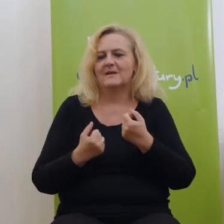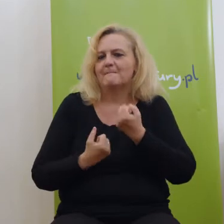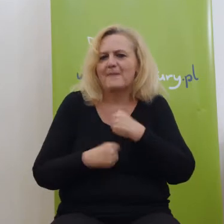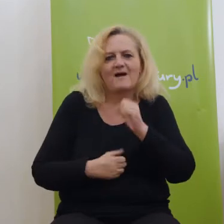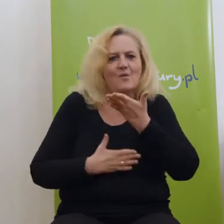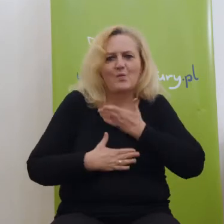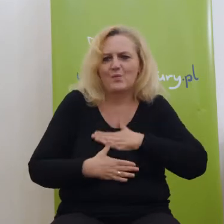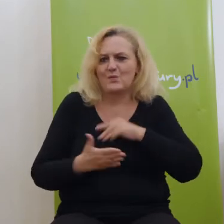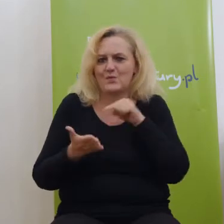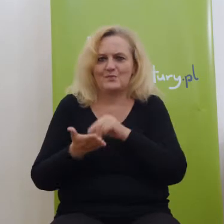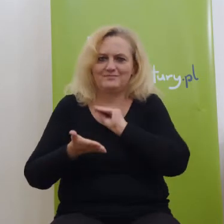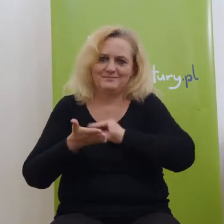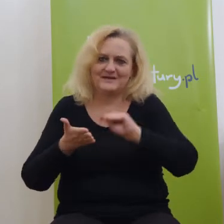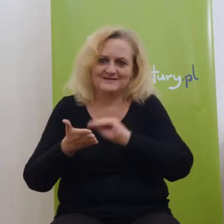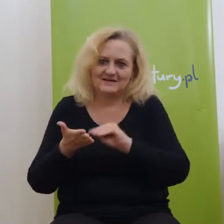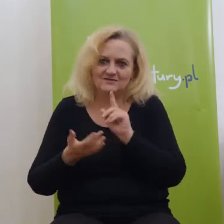lubię.